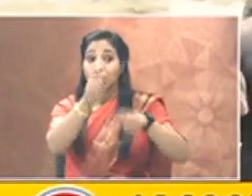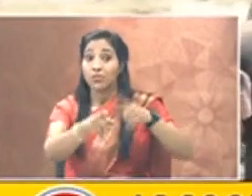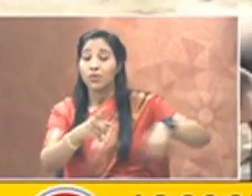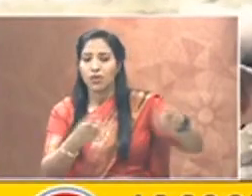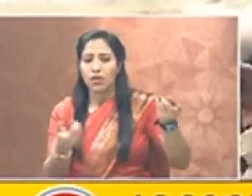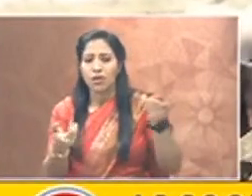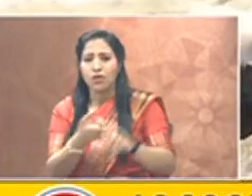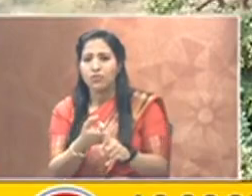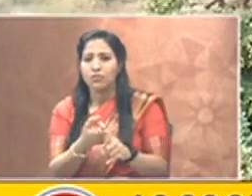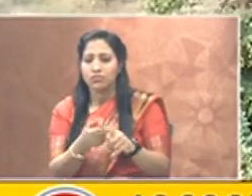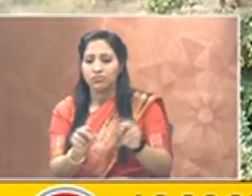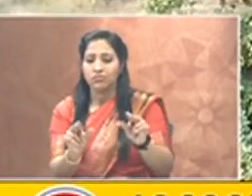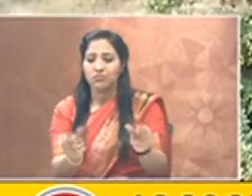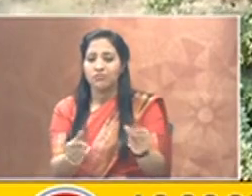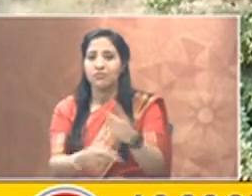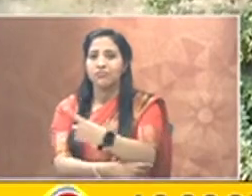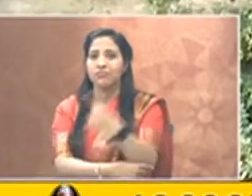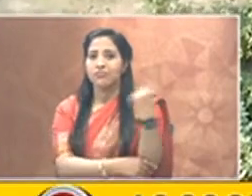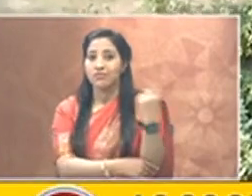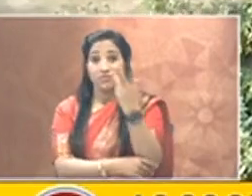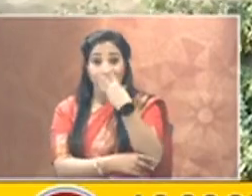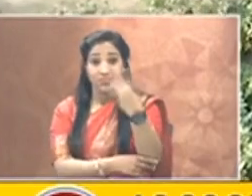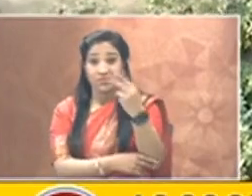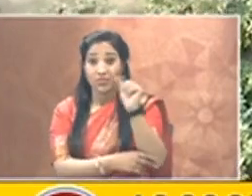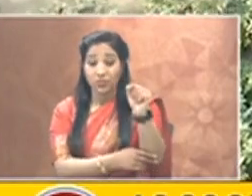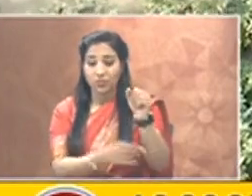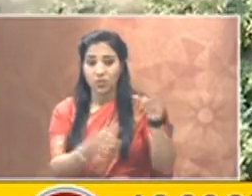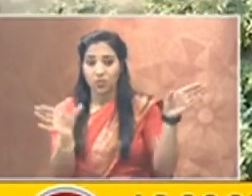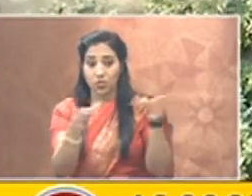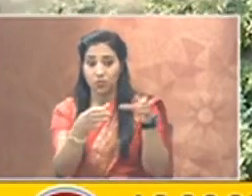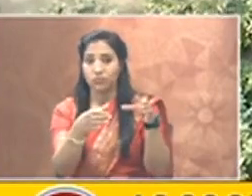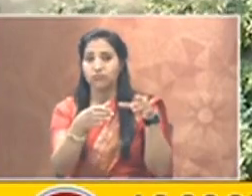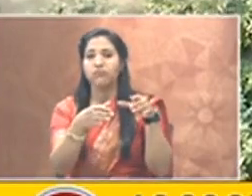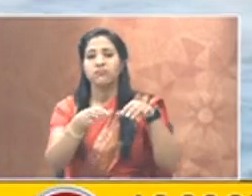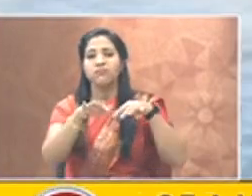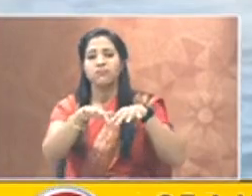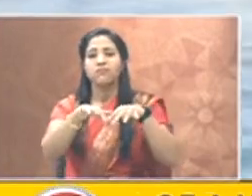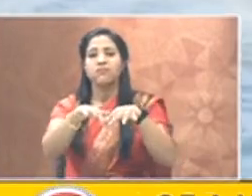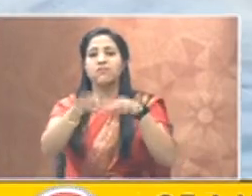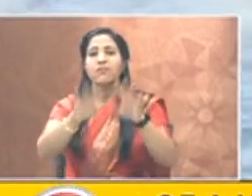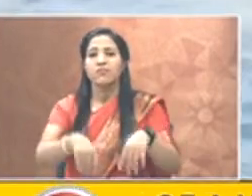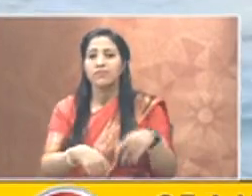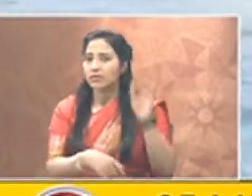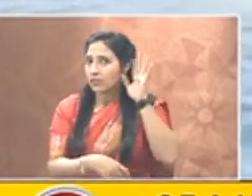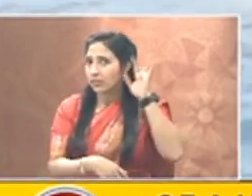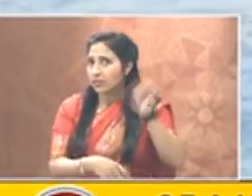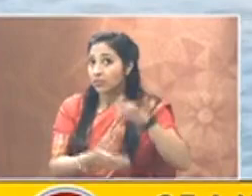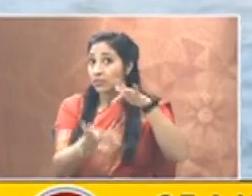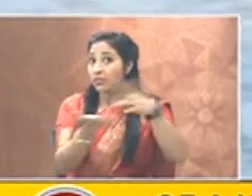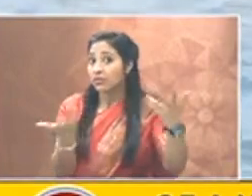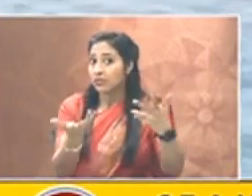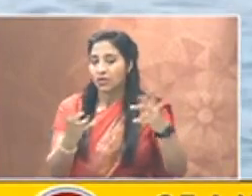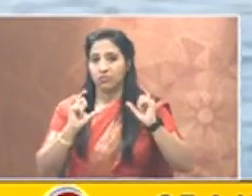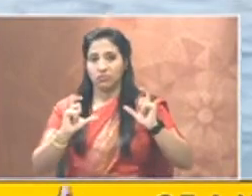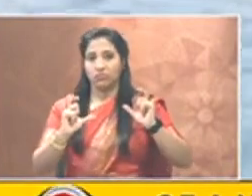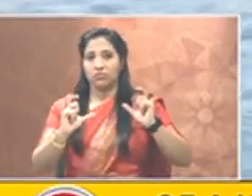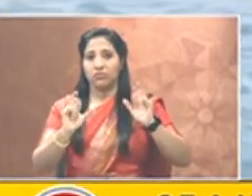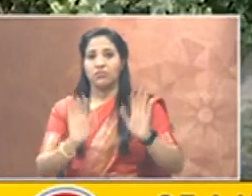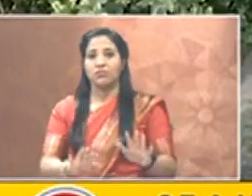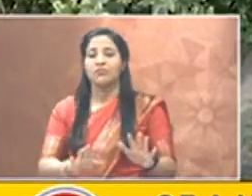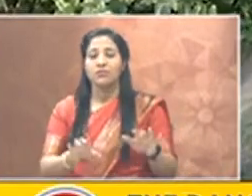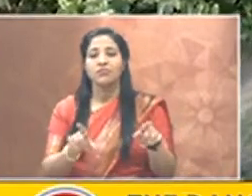ही रेडियो से हाथियों के झुंड के आने की जानकारी मिलती है, वो सावधान हो जाते